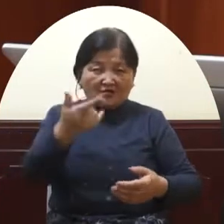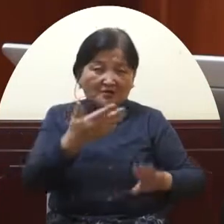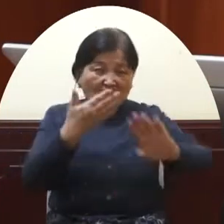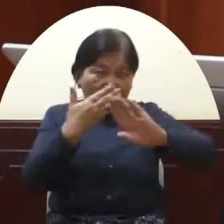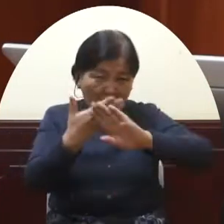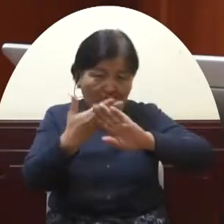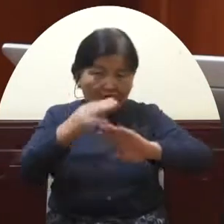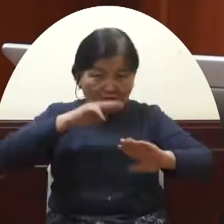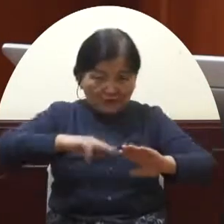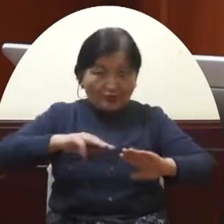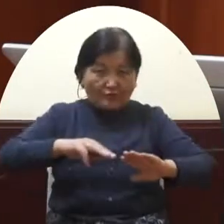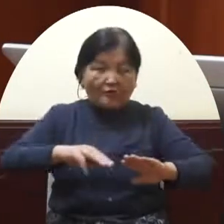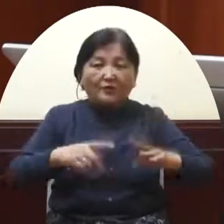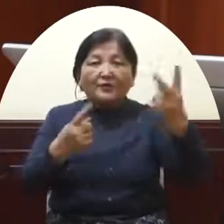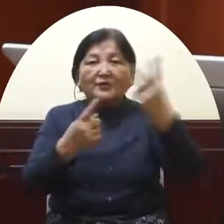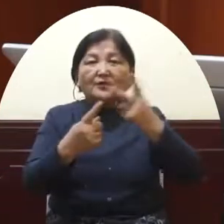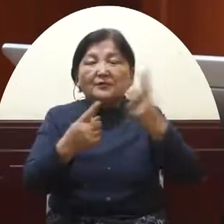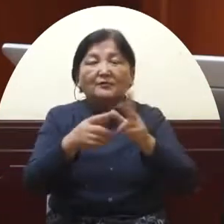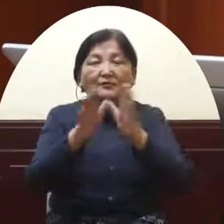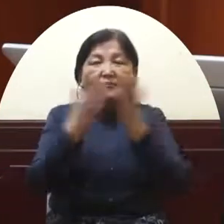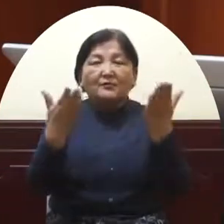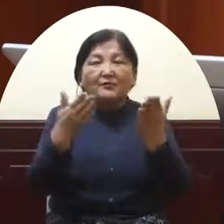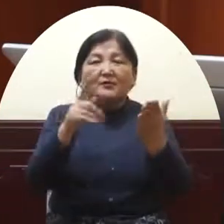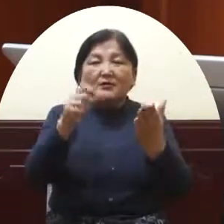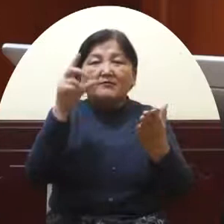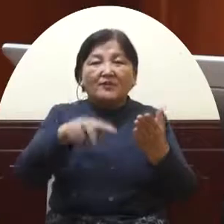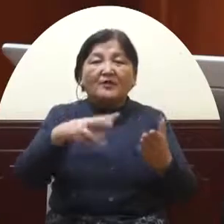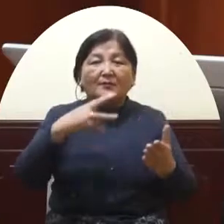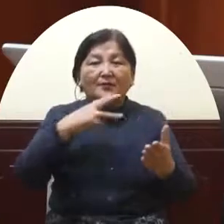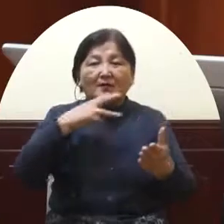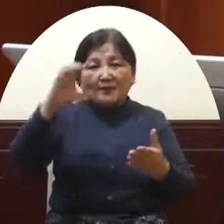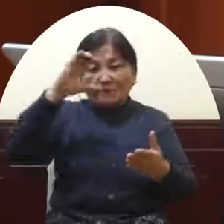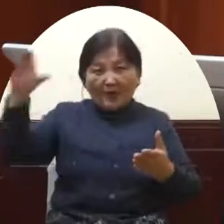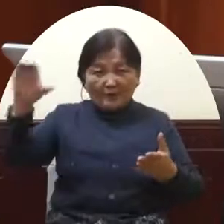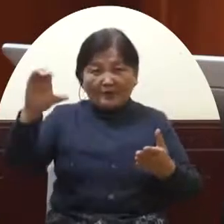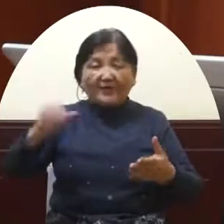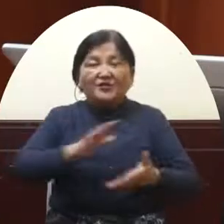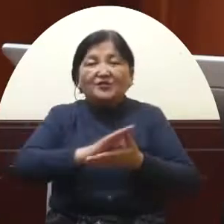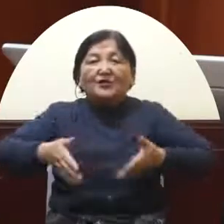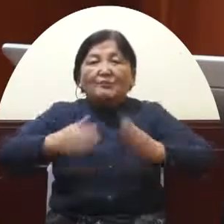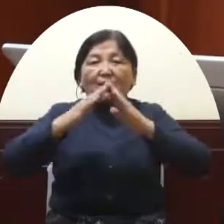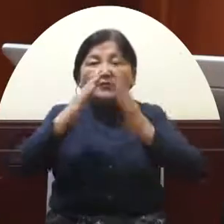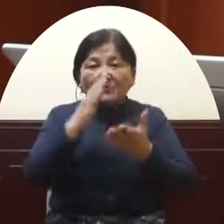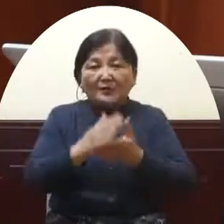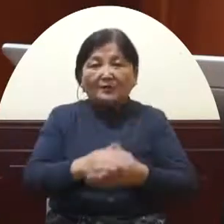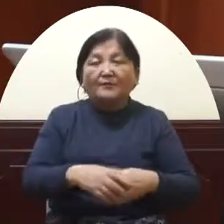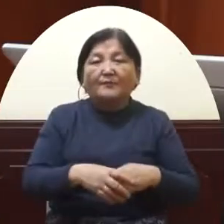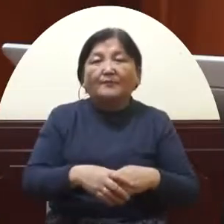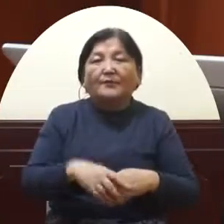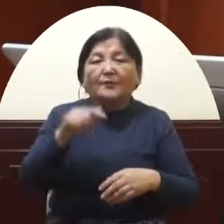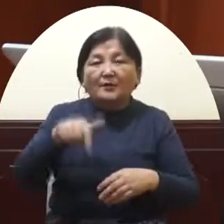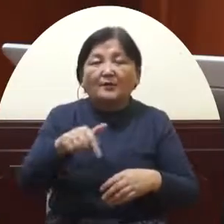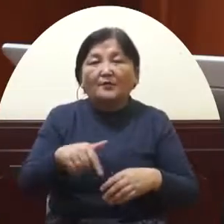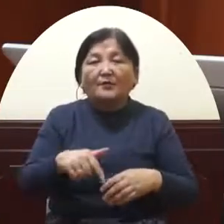хэвлэл мэдээллийн байгууллагуудыг олноор нь байгуулж байна. 3.2 сая хүнтэй ирнэ 486 телевизтэй зөвхөн